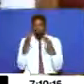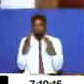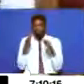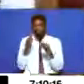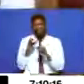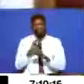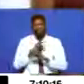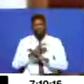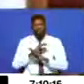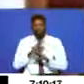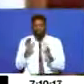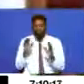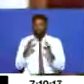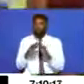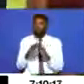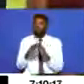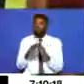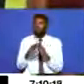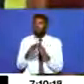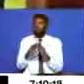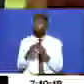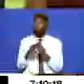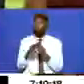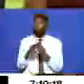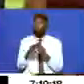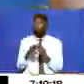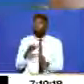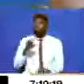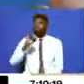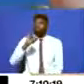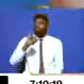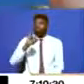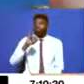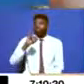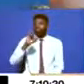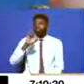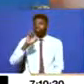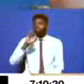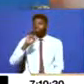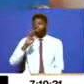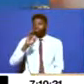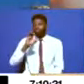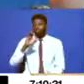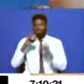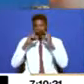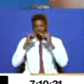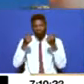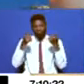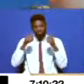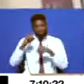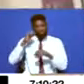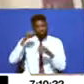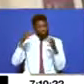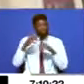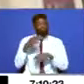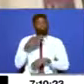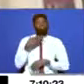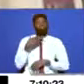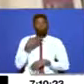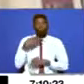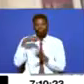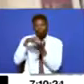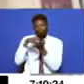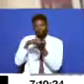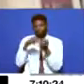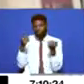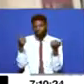hearts. Kulingana na tume uchaguzi IEBC, chama chochote kinachonuia kuwasilisha wagombea katika viti vyovyote